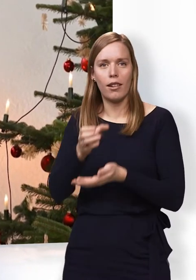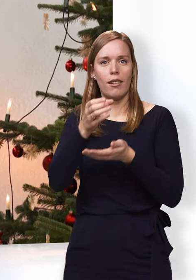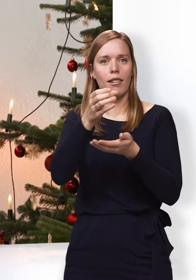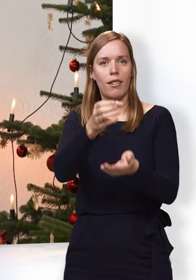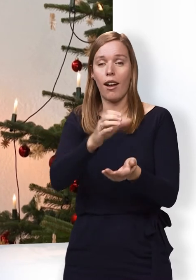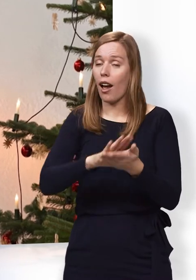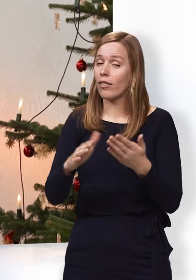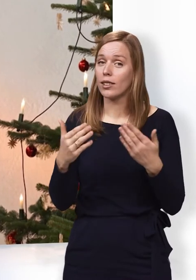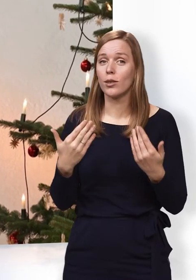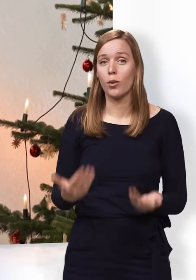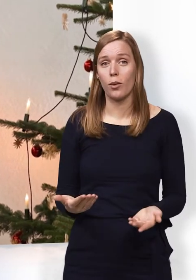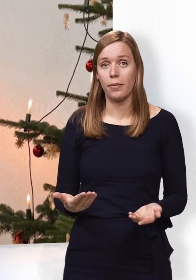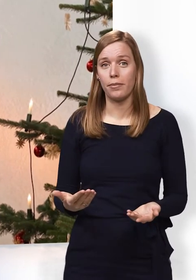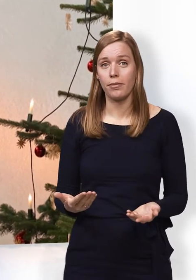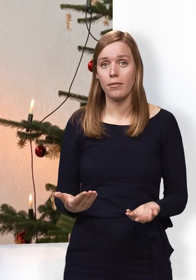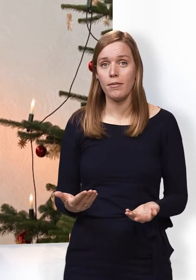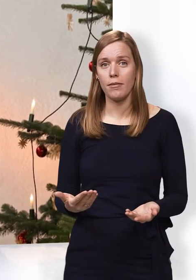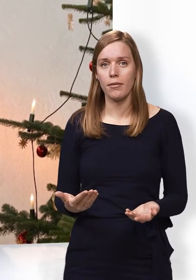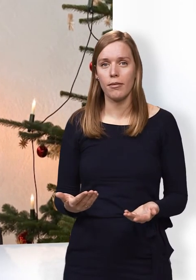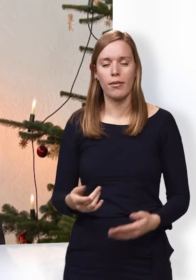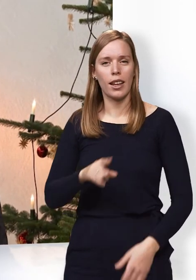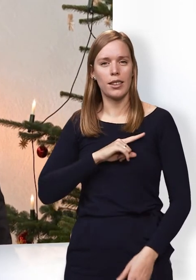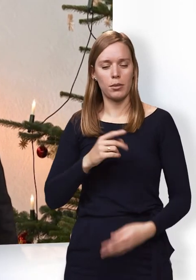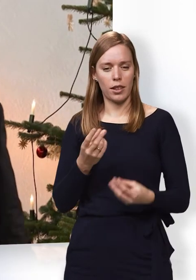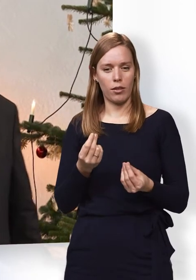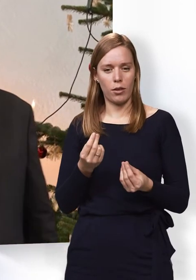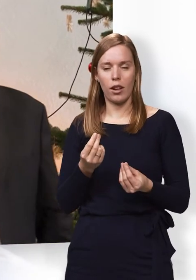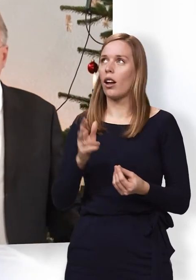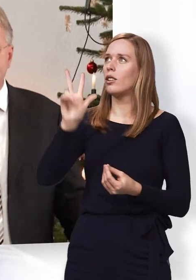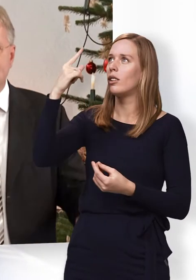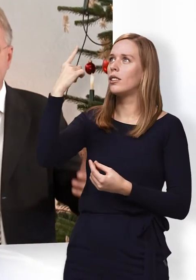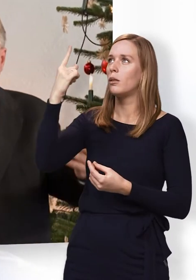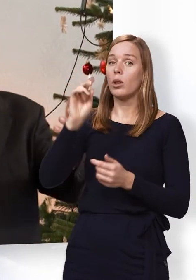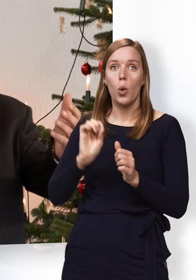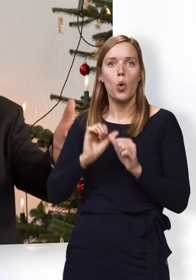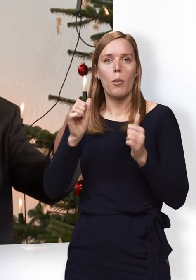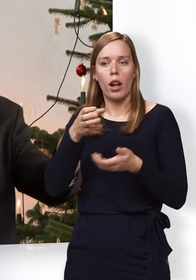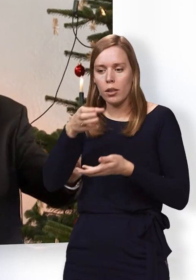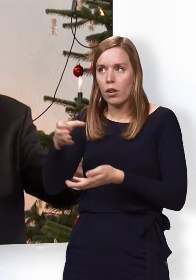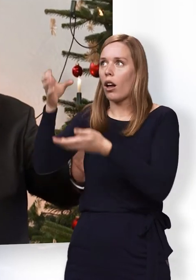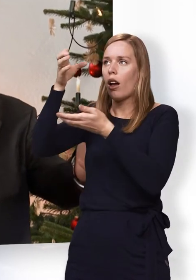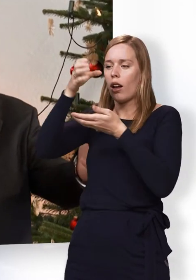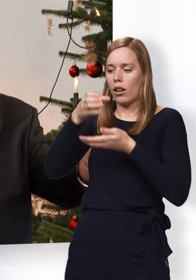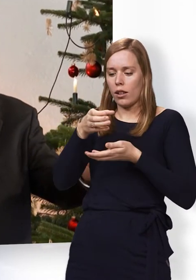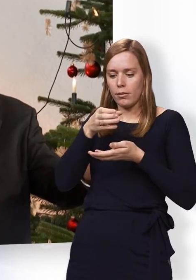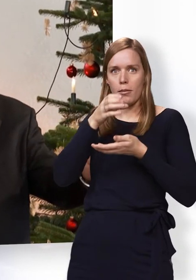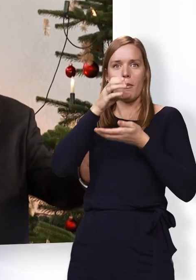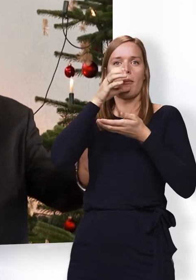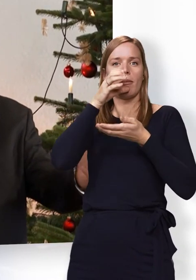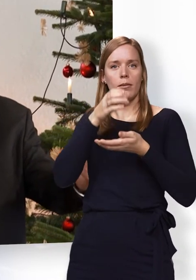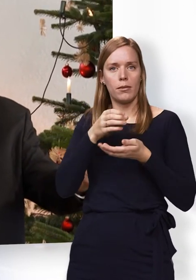Das kommt mir vor, als ob er uns eine Überlebensration anbieten will. Trinkt von mir.